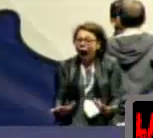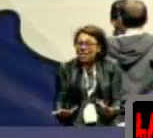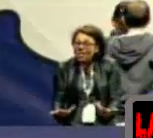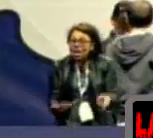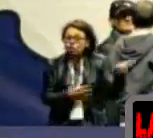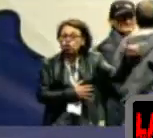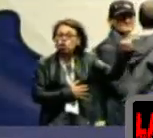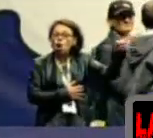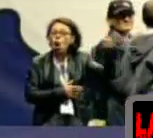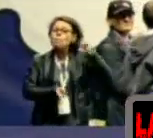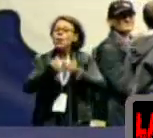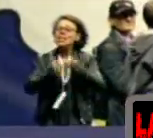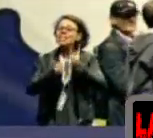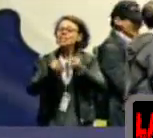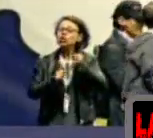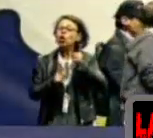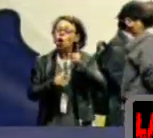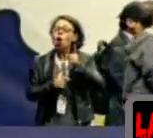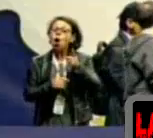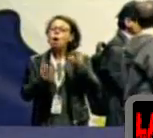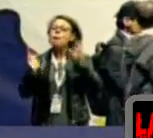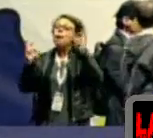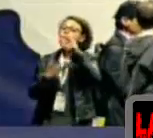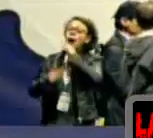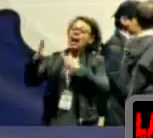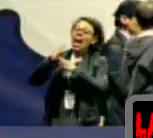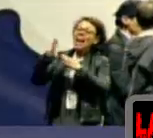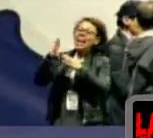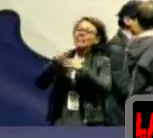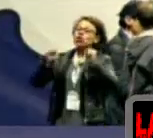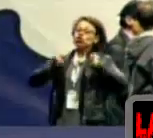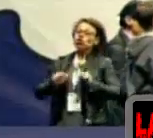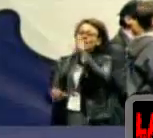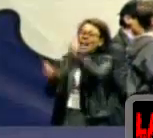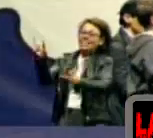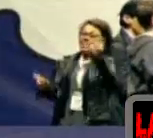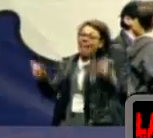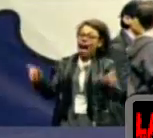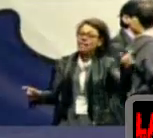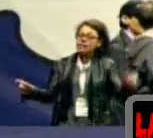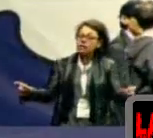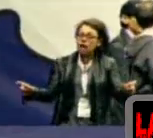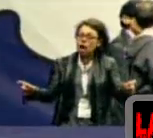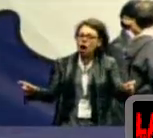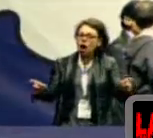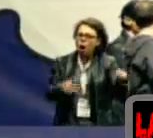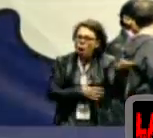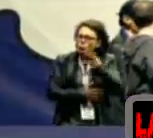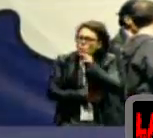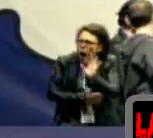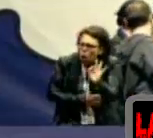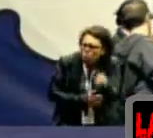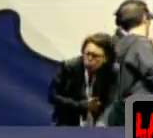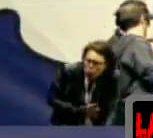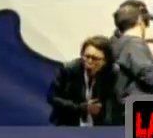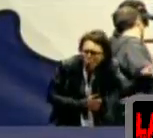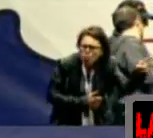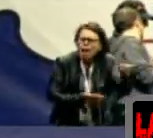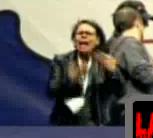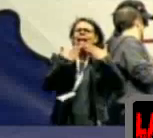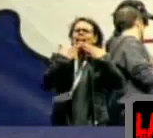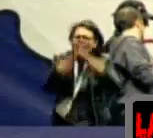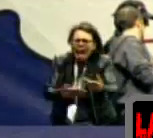cittadinanza sostenendo che sono loro ad avere la titolarità di parlare di quel tema è solo perché